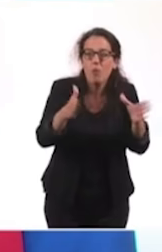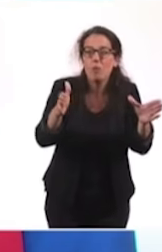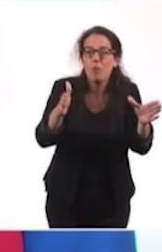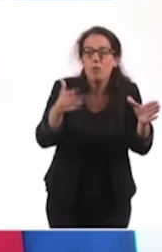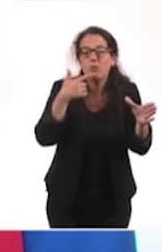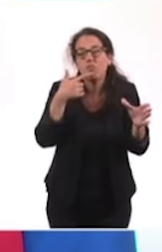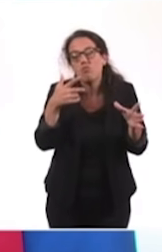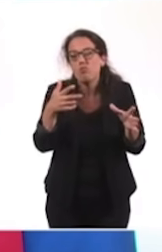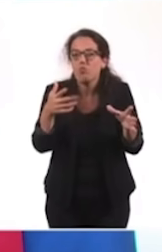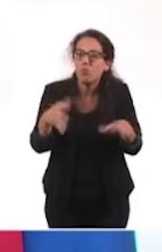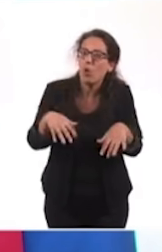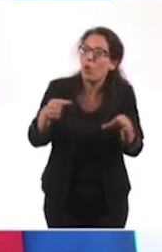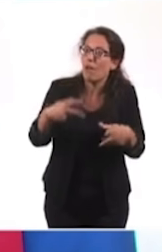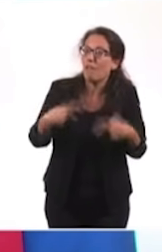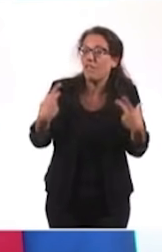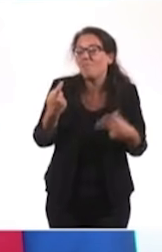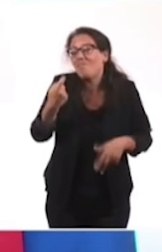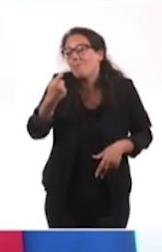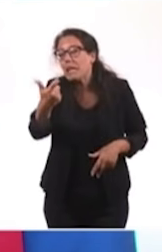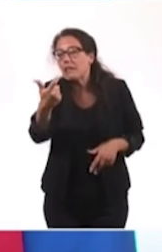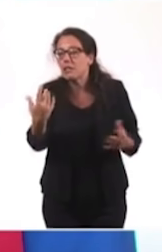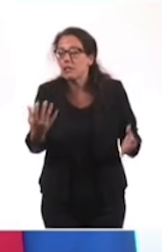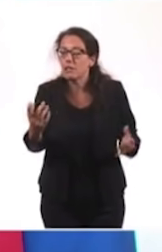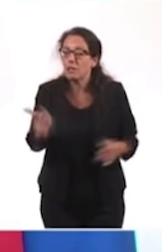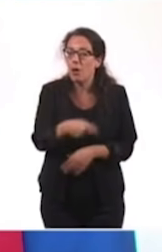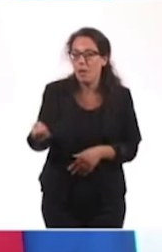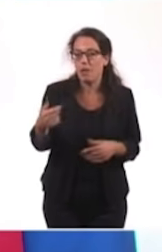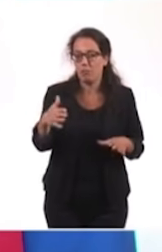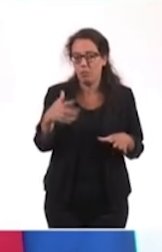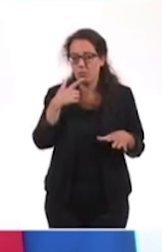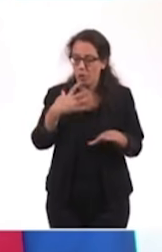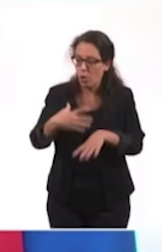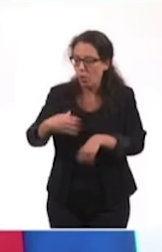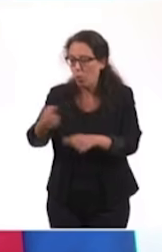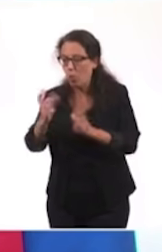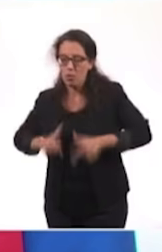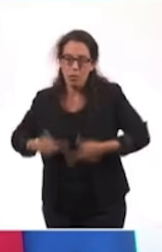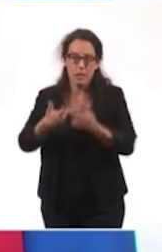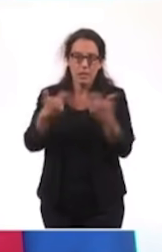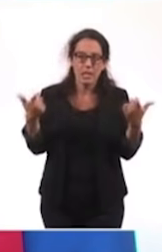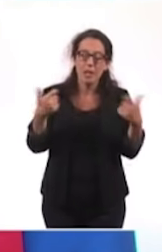après l'épreuve, mais il doit aussi sonner la mobilisation de tous, le moment d'une reprise